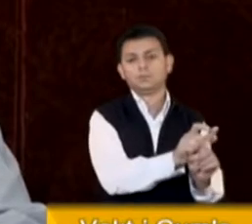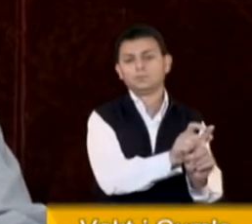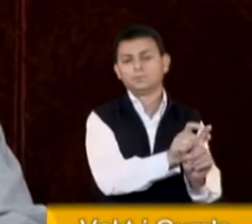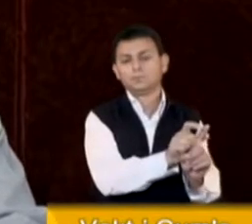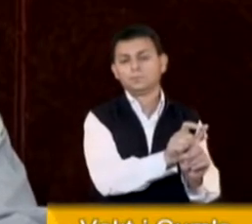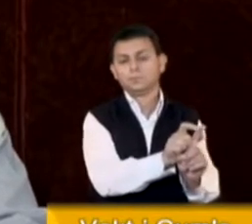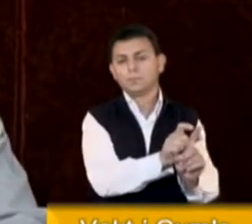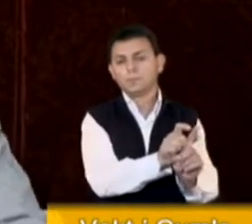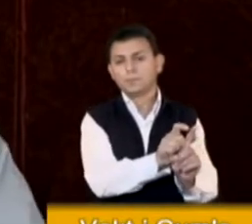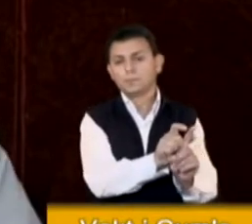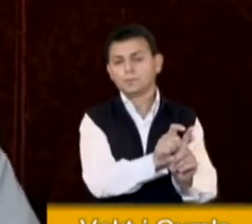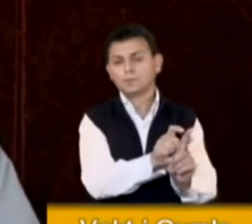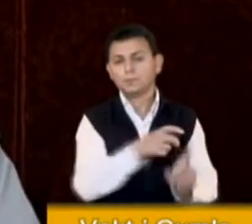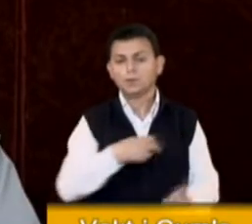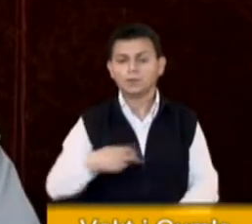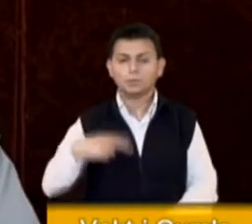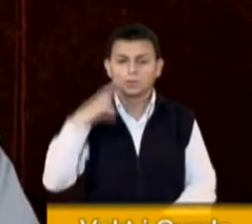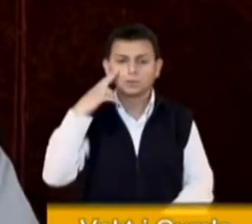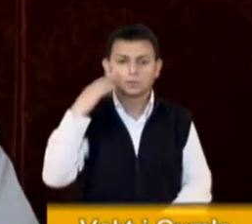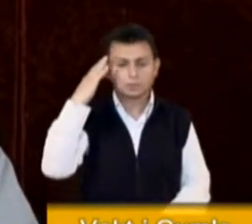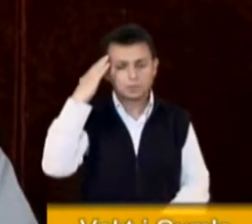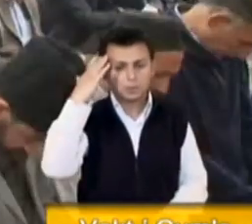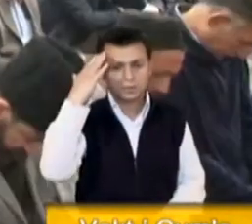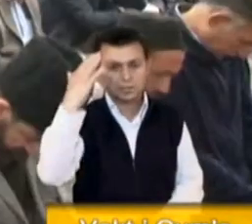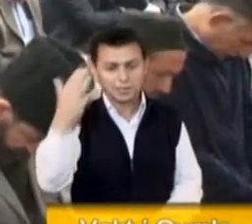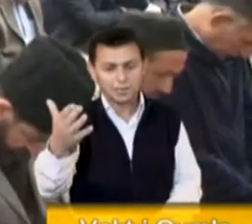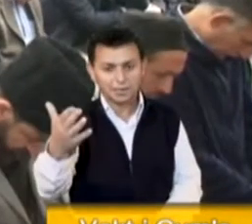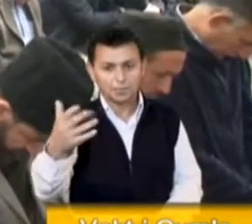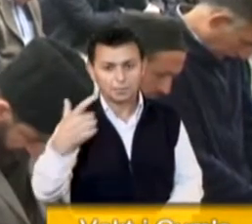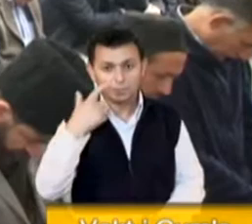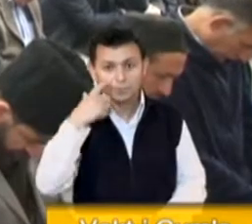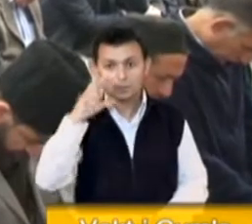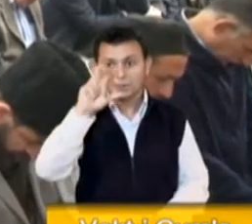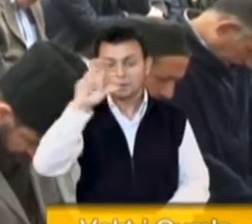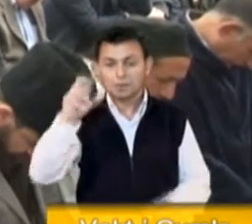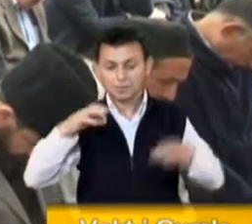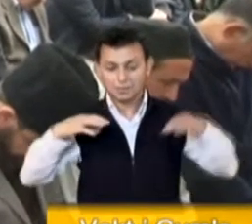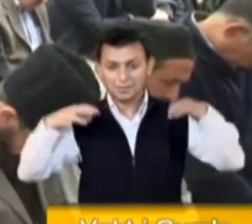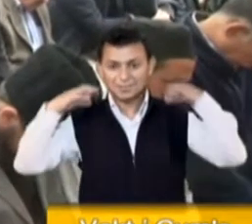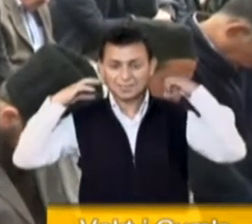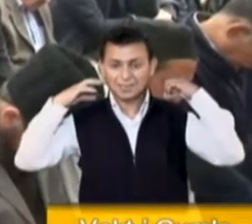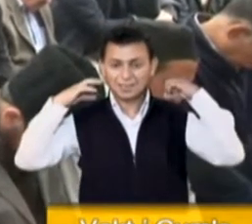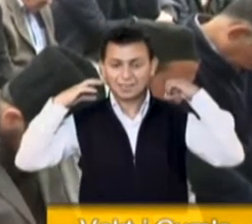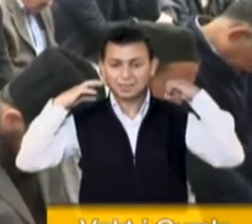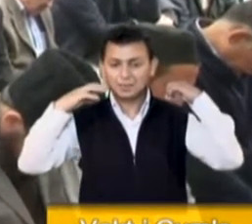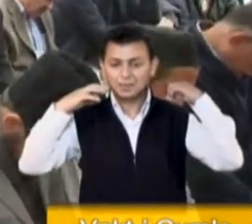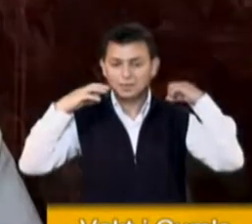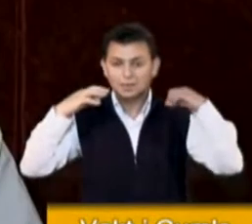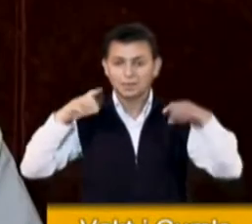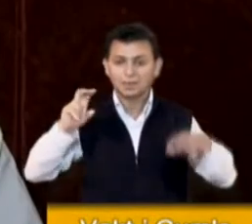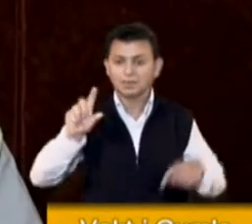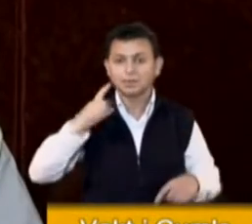muhterem müminler. Efendimiz Aleyhisselatü Vesselam böyle bir şey takıp, nazarlık takıp kendisini nazardan